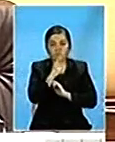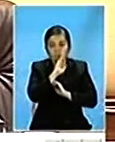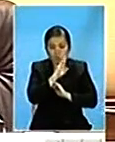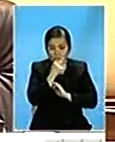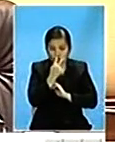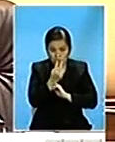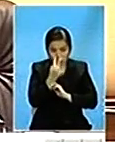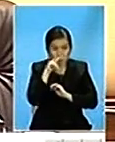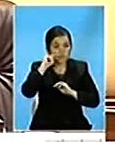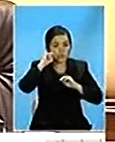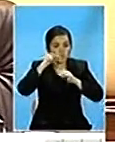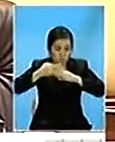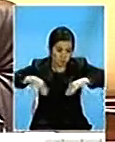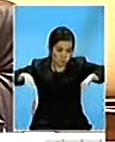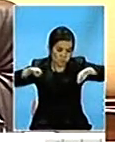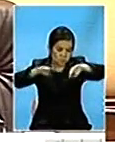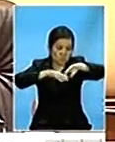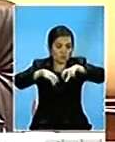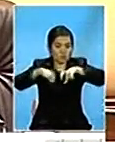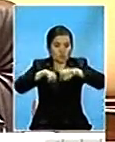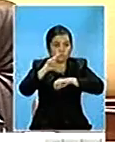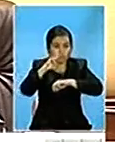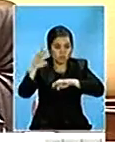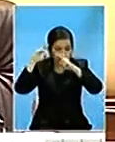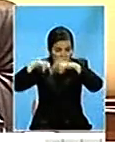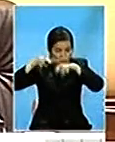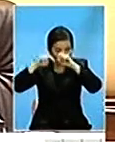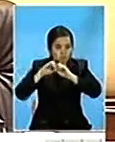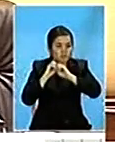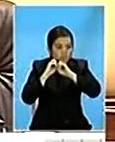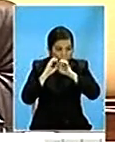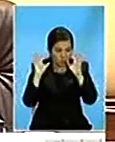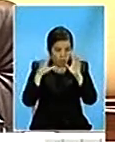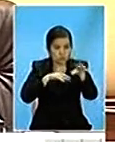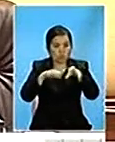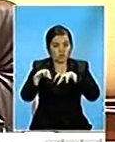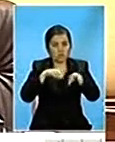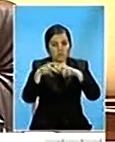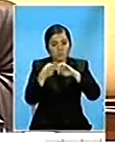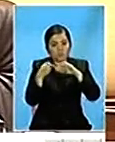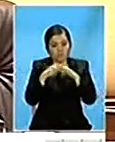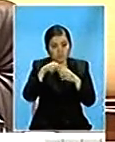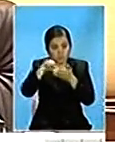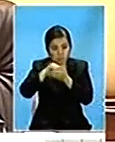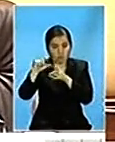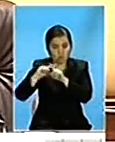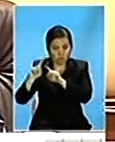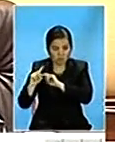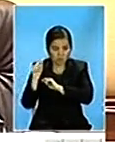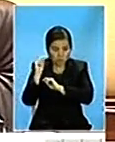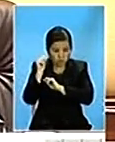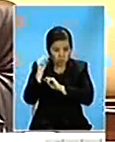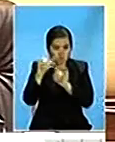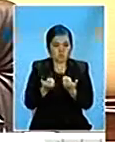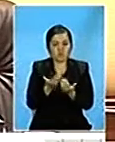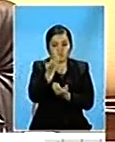องลุ่มน้ำพุ่งทั้งระบบควรจะศึกษาให้ชัดเจนเพื่อจัดการต่างๆส่วนประเด็นความเดือดร้อนแก้กันไขเฉพาะ